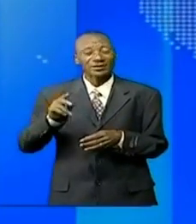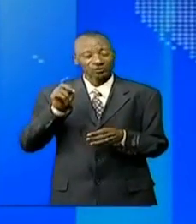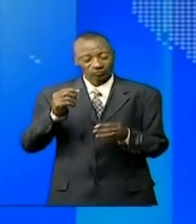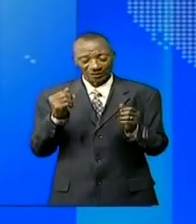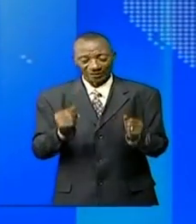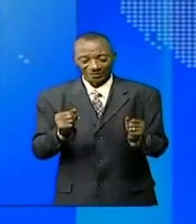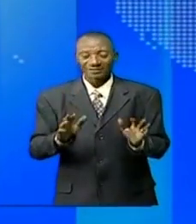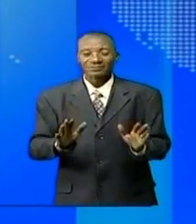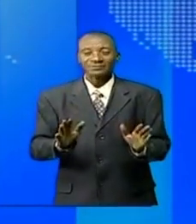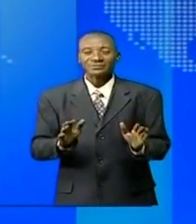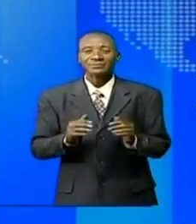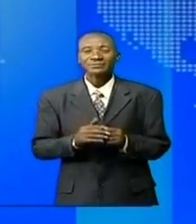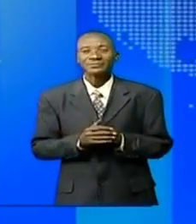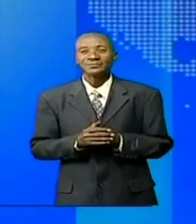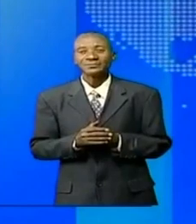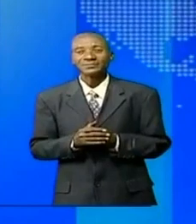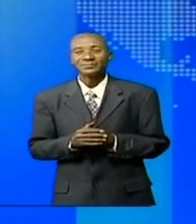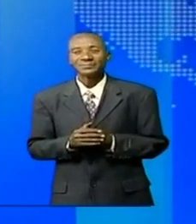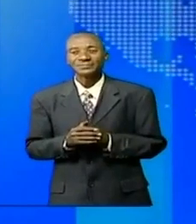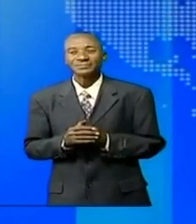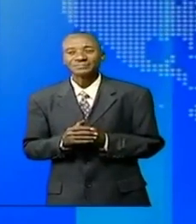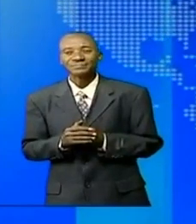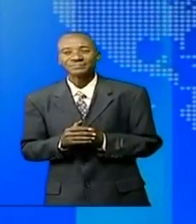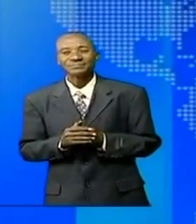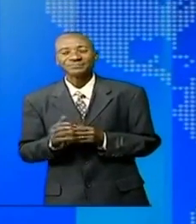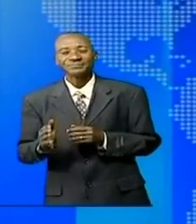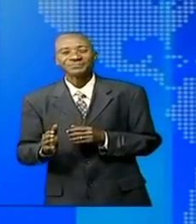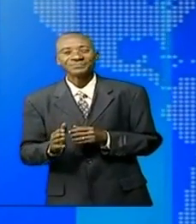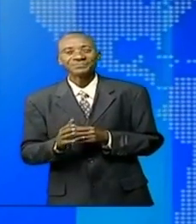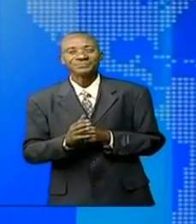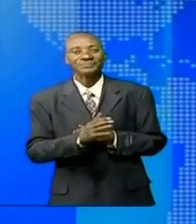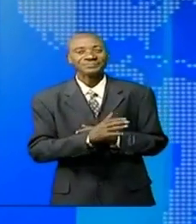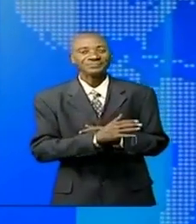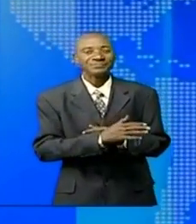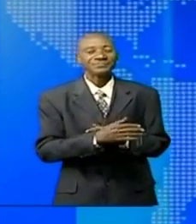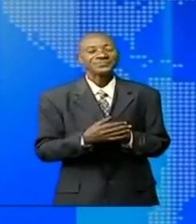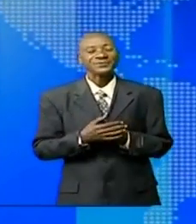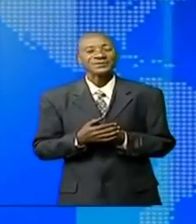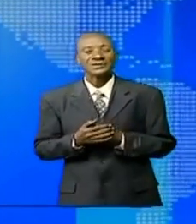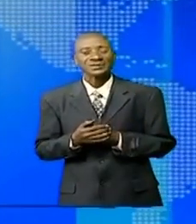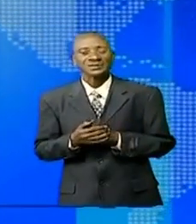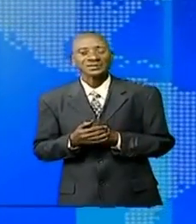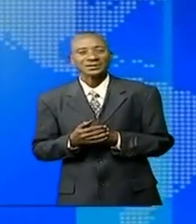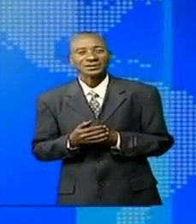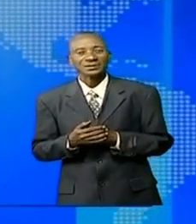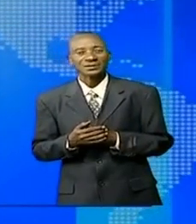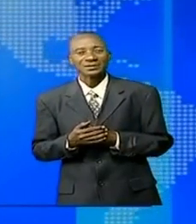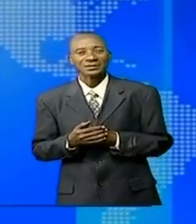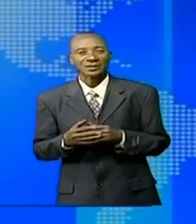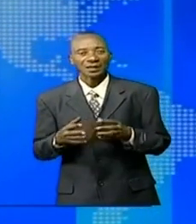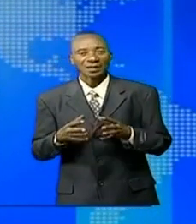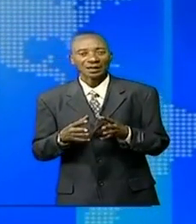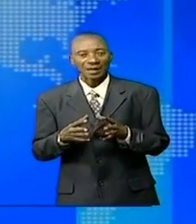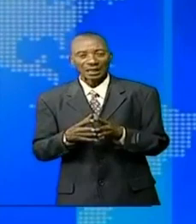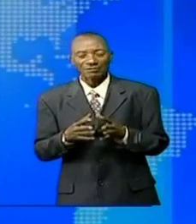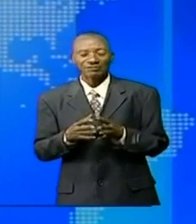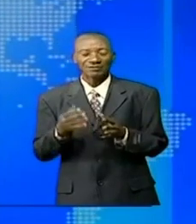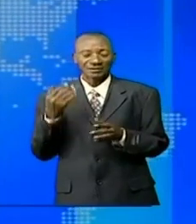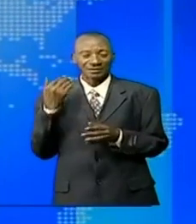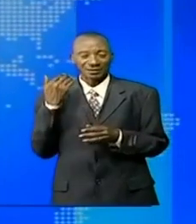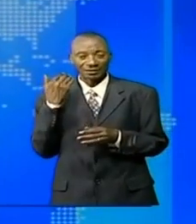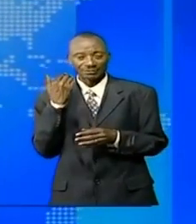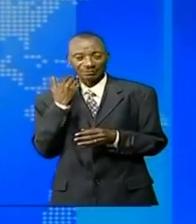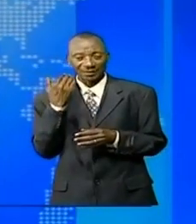Morte le 18 février 2022 des suites d'une maladie, Dorothée Gizenga, fille de feu